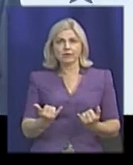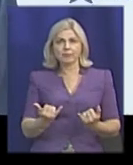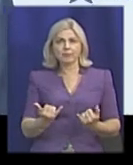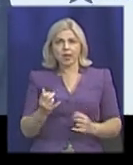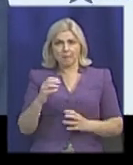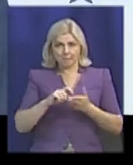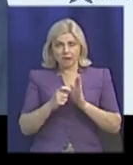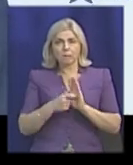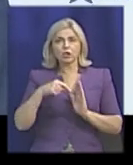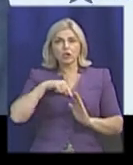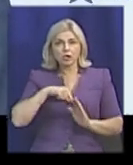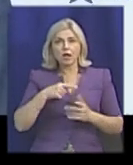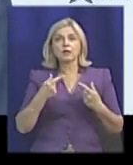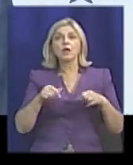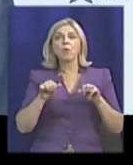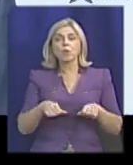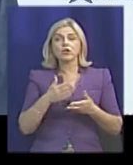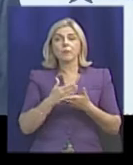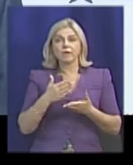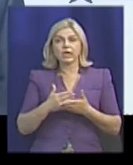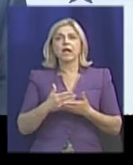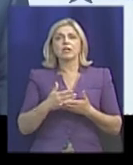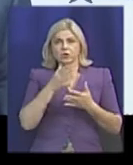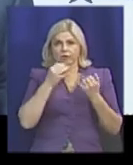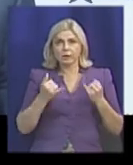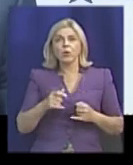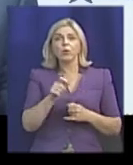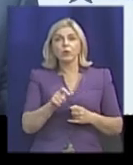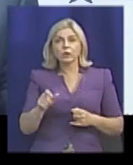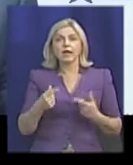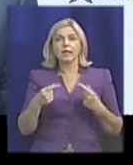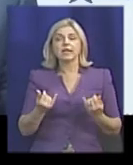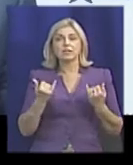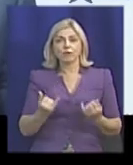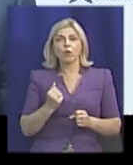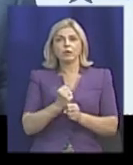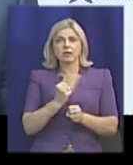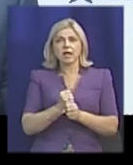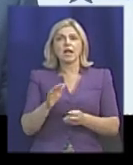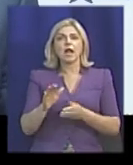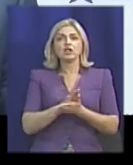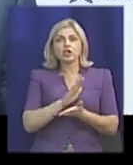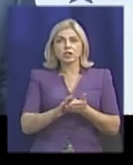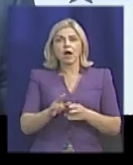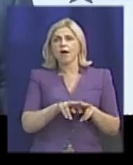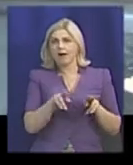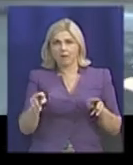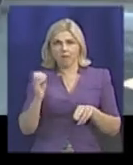цивілізоване приміщення, де можуть перебувати цивілізовані люди і де сьогодні відбувається очистка на рівні з європейськими